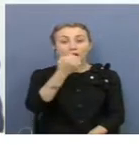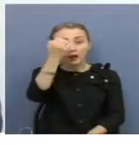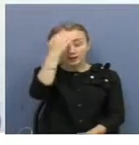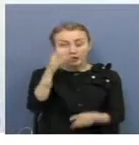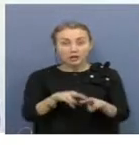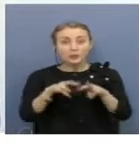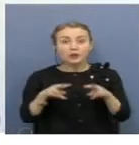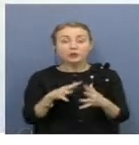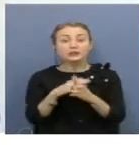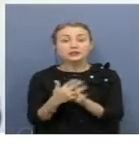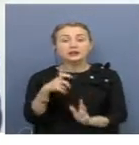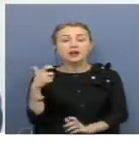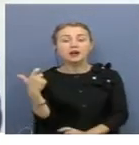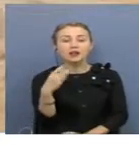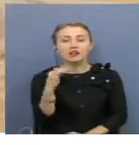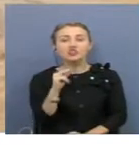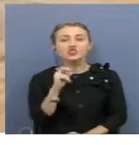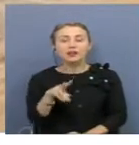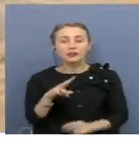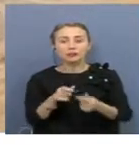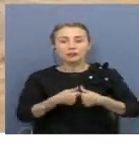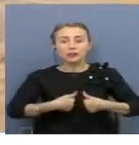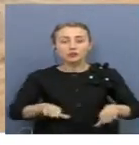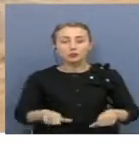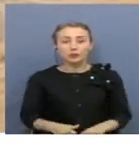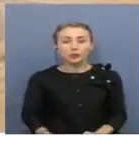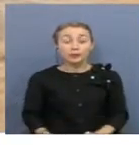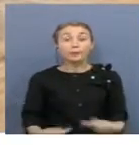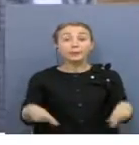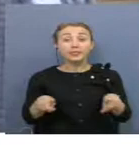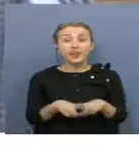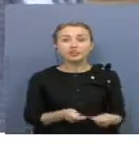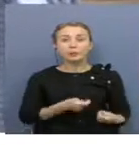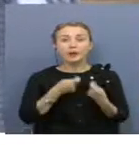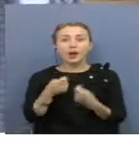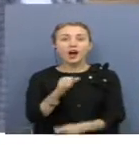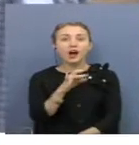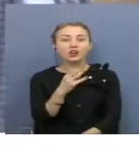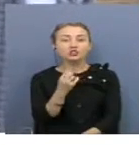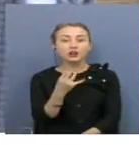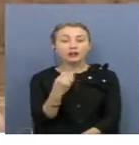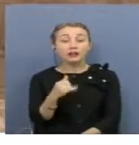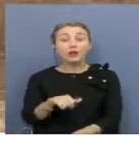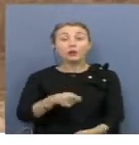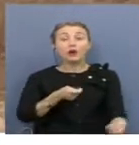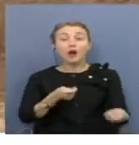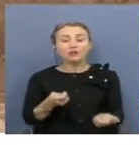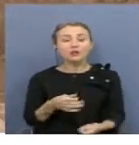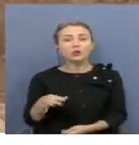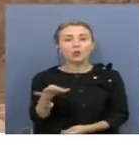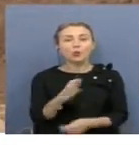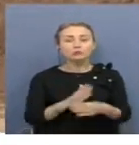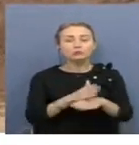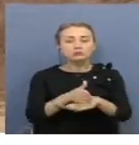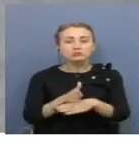штаб мүшелеріне ризашылығым шексіз. Сонымен қатар облыс әкімі Ермек Маржықбаев Аршалы аудандағы бірқатар құрылыс нысандарын аралап көрді. Ауыл